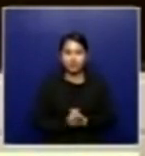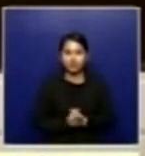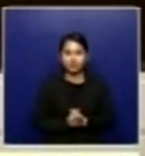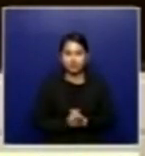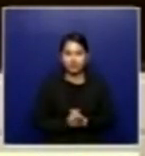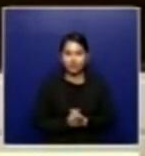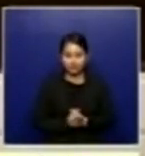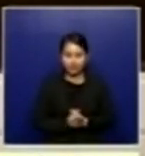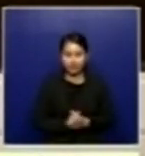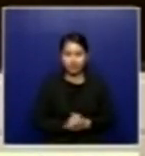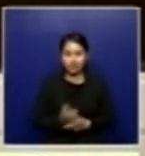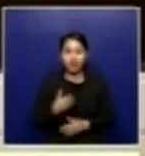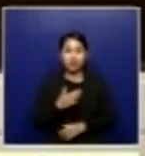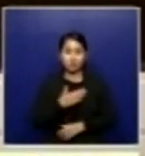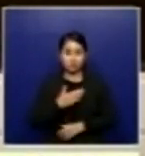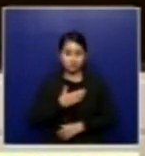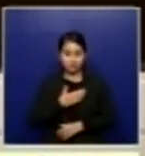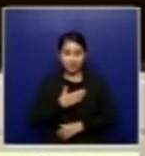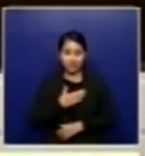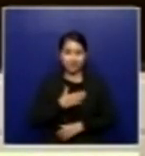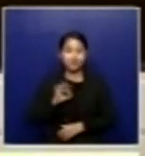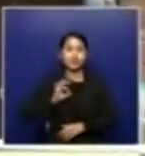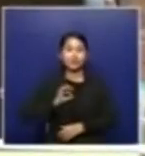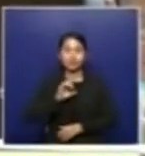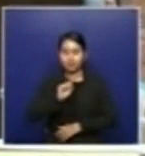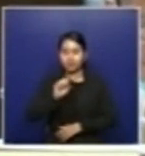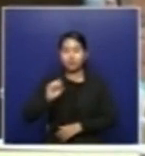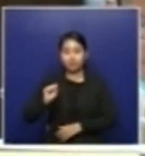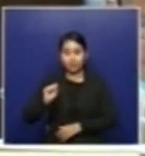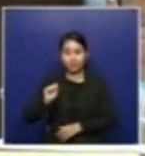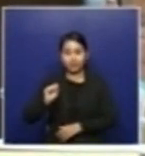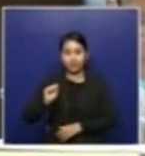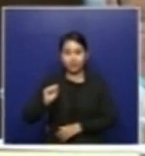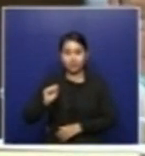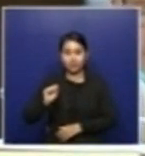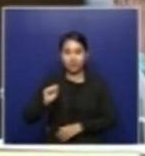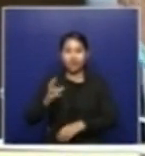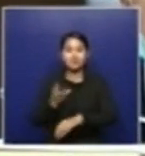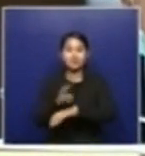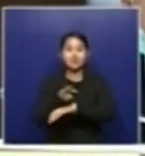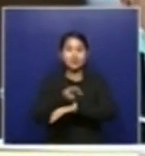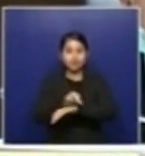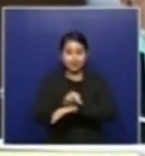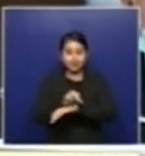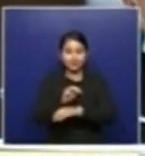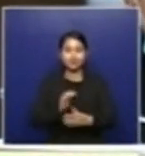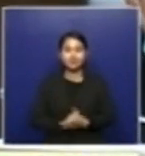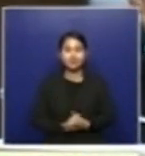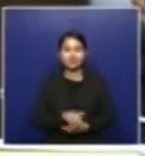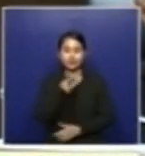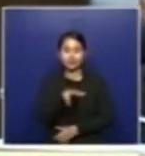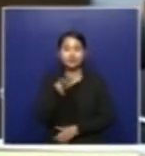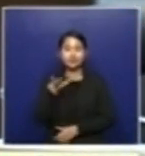ท่านประธานที่เคารพกับผมนายุทธพงศ์จรัสเถียรสมาชิกสภาผู้แทนราษฎรจังหวัดมหาสารคามพรรคเพื่อไท